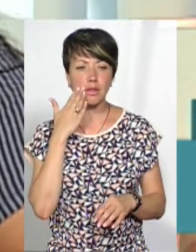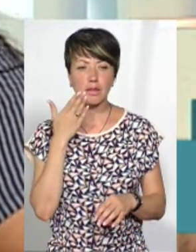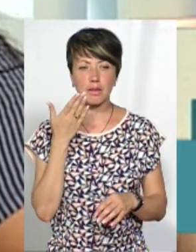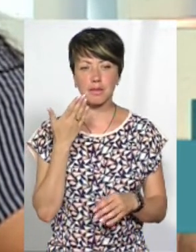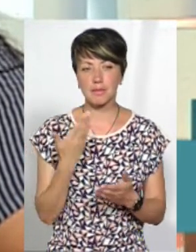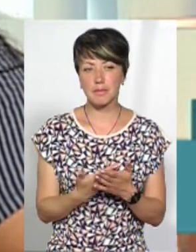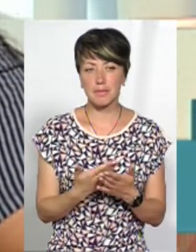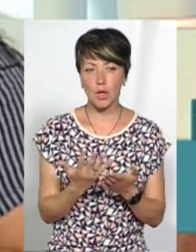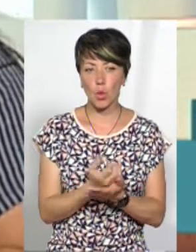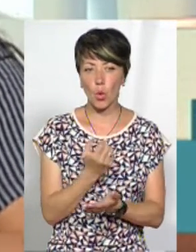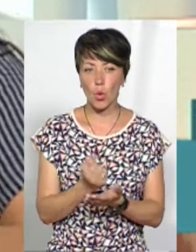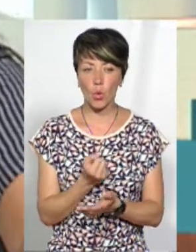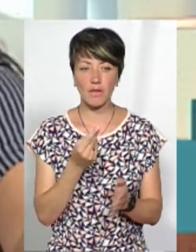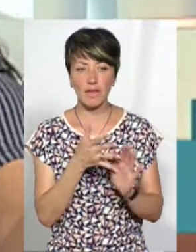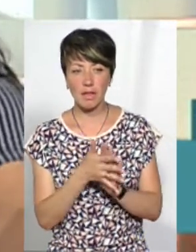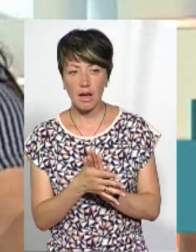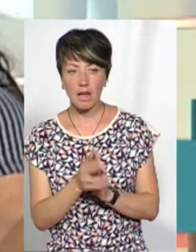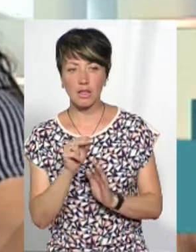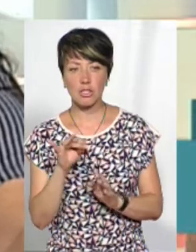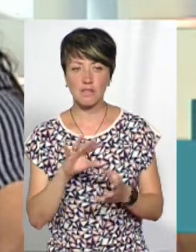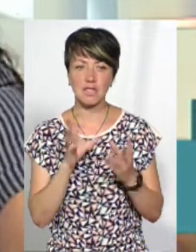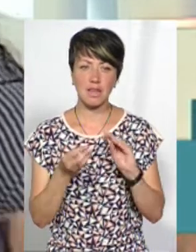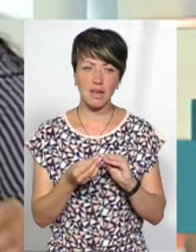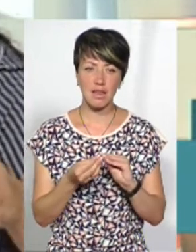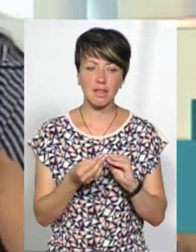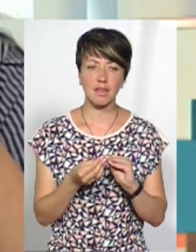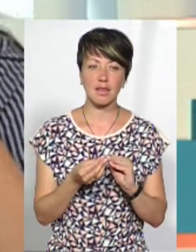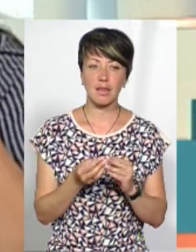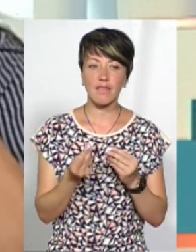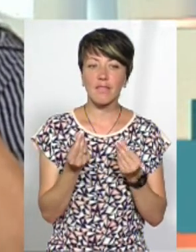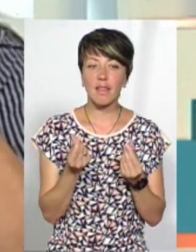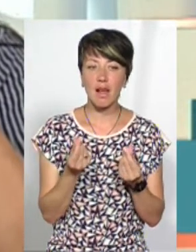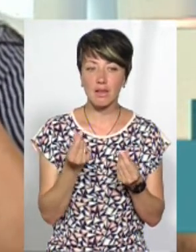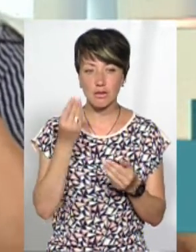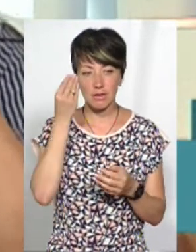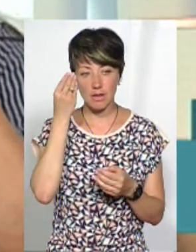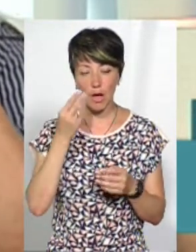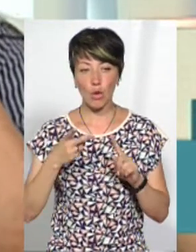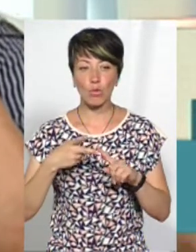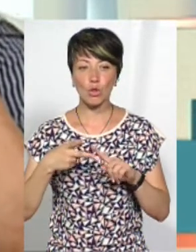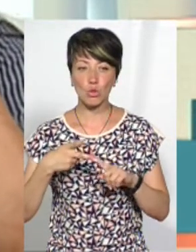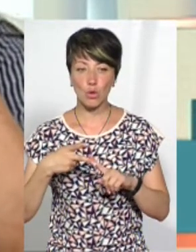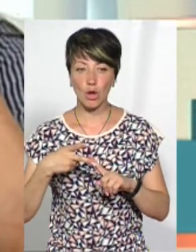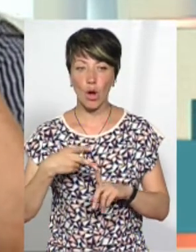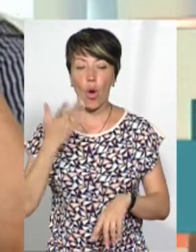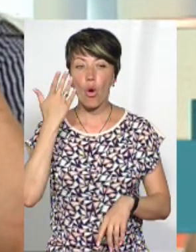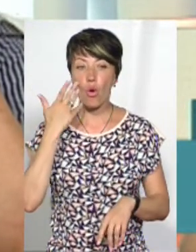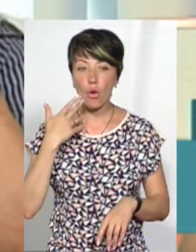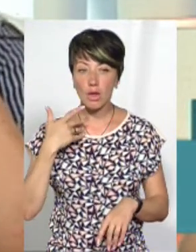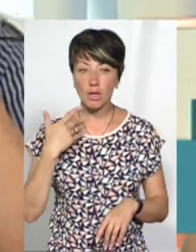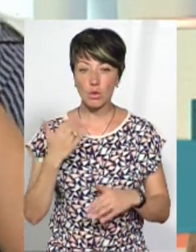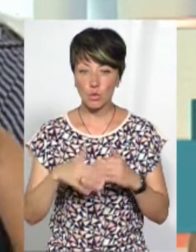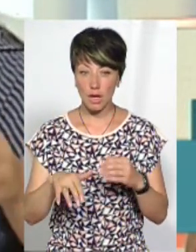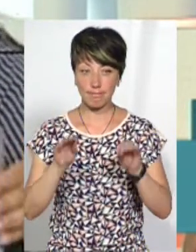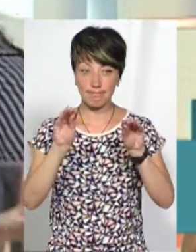коліні приблизні доходи, витрати, чи воно взлітає, чи не взлітає з фінансової точки зору. По-друге, коли пророблена ця